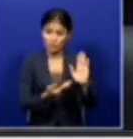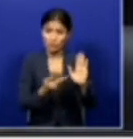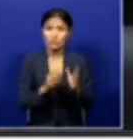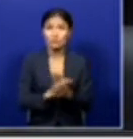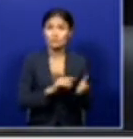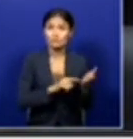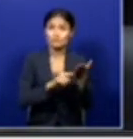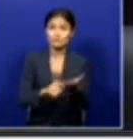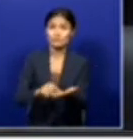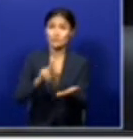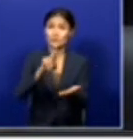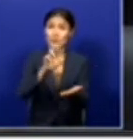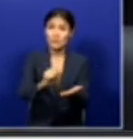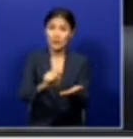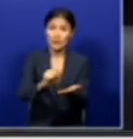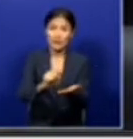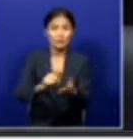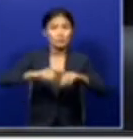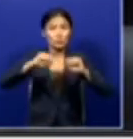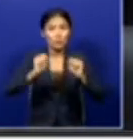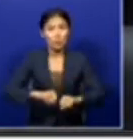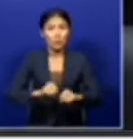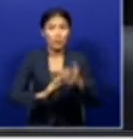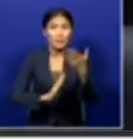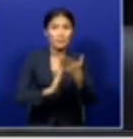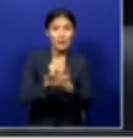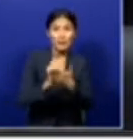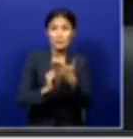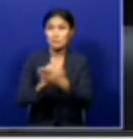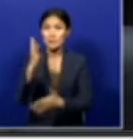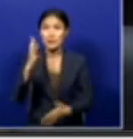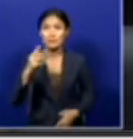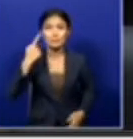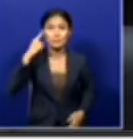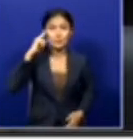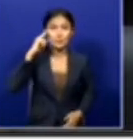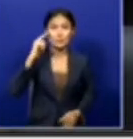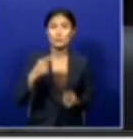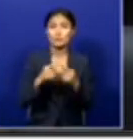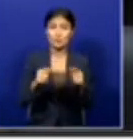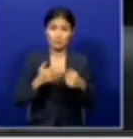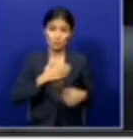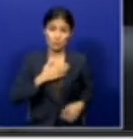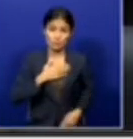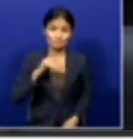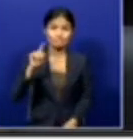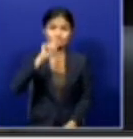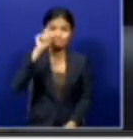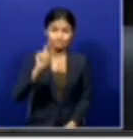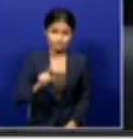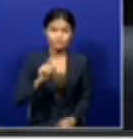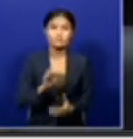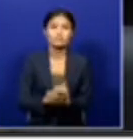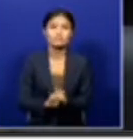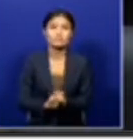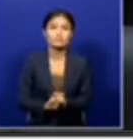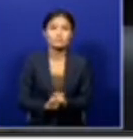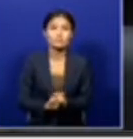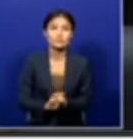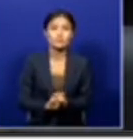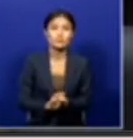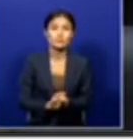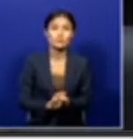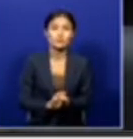าหรือไม่ผ่านสภาแต่ผมขอตั้งข้อสังเกตนะครับกับหน่วยงานที่เกี่ยว